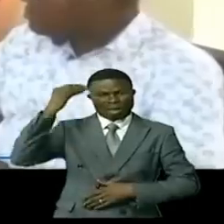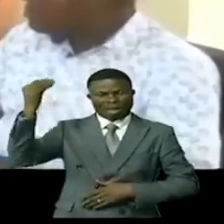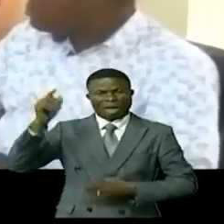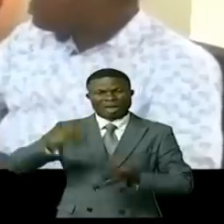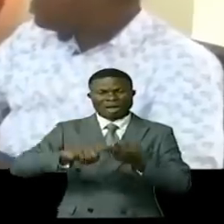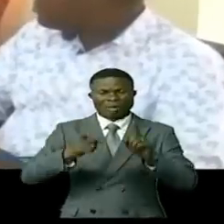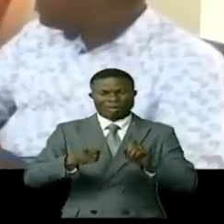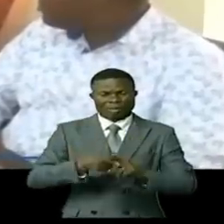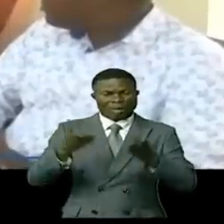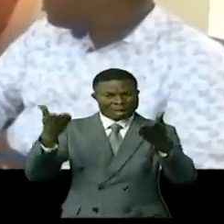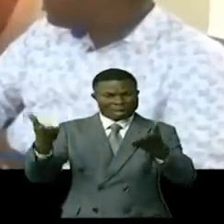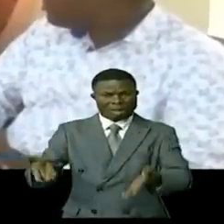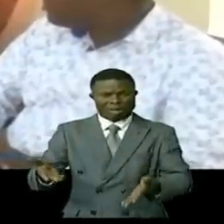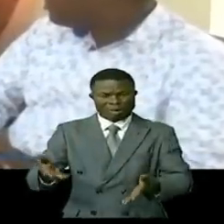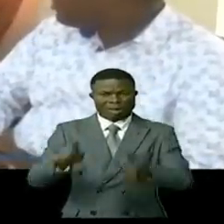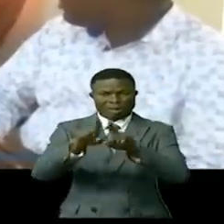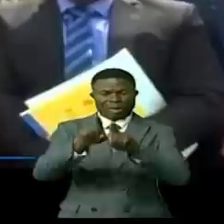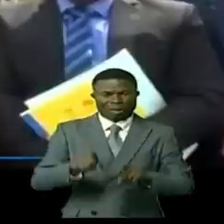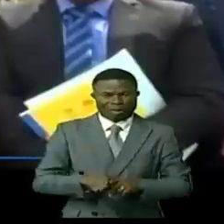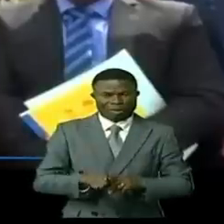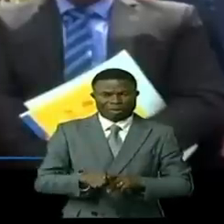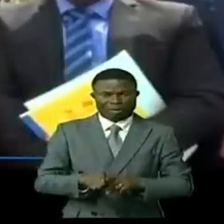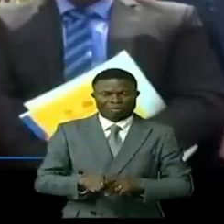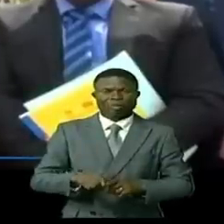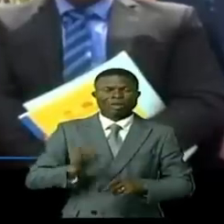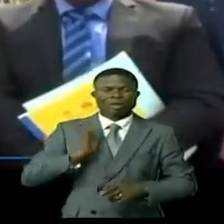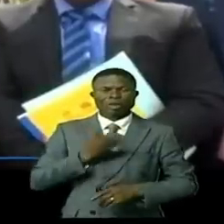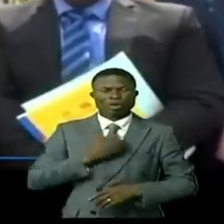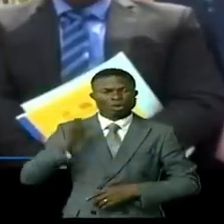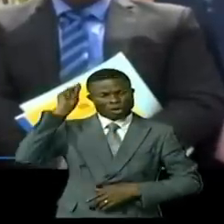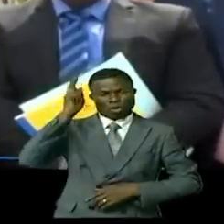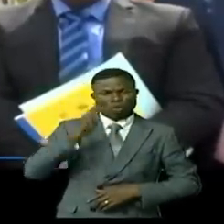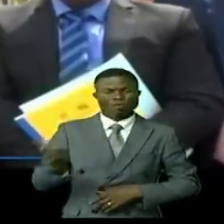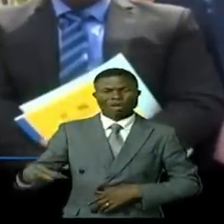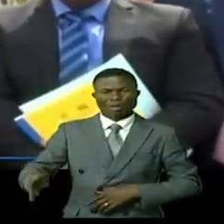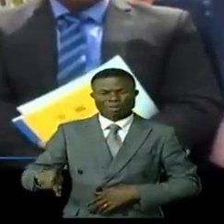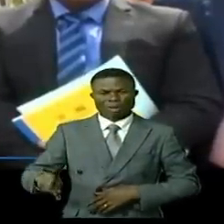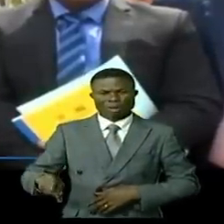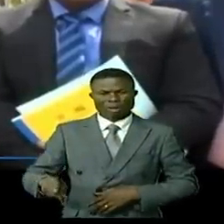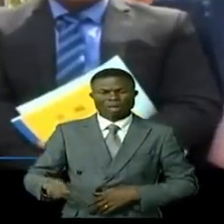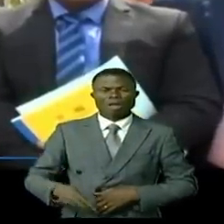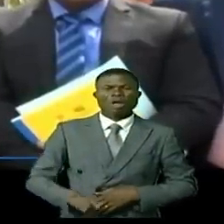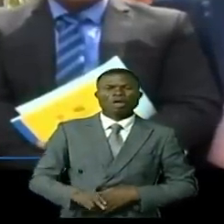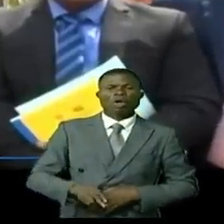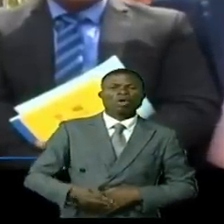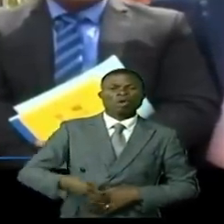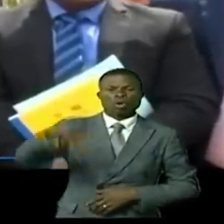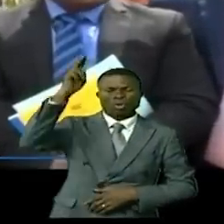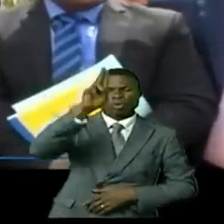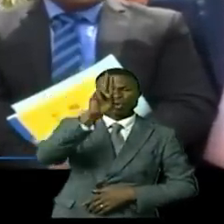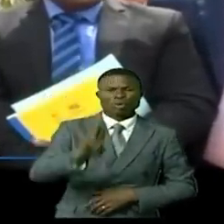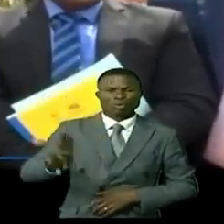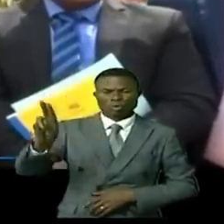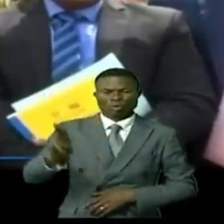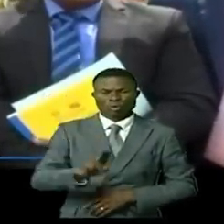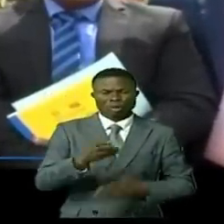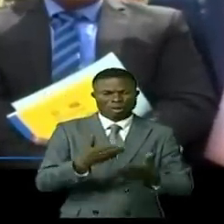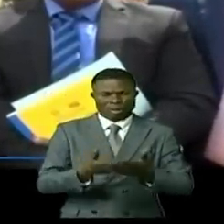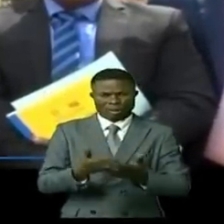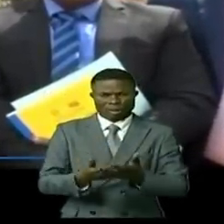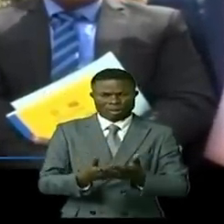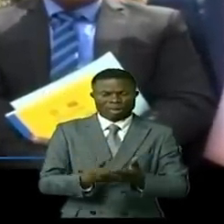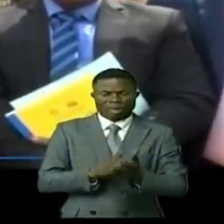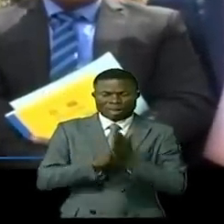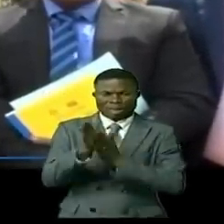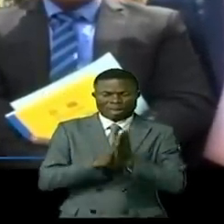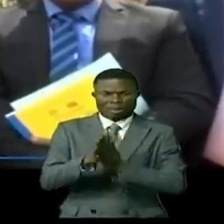de la place ainsi qu'avec le gouvernement provincial du Haut-Ouélé. Tablant sur l'actualité mondiale axée sur la